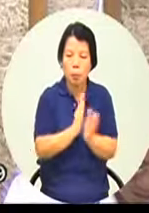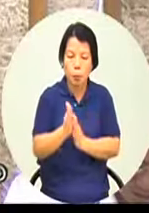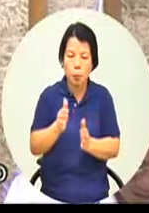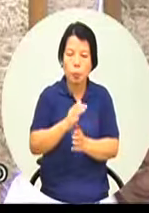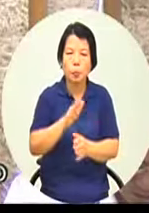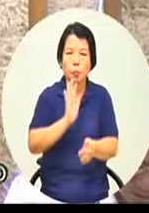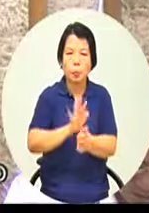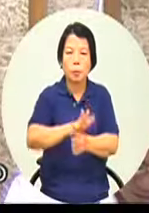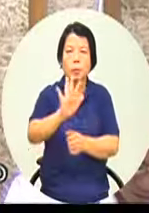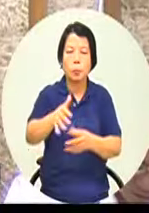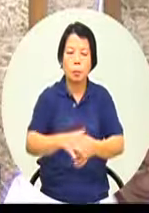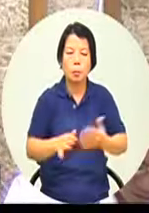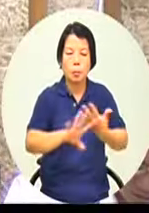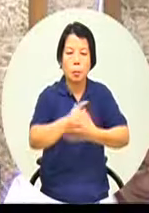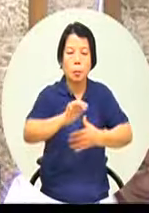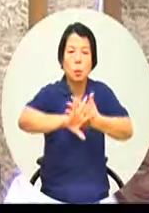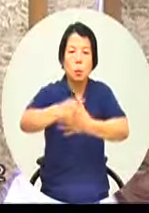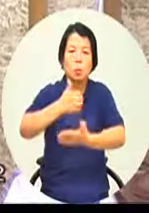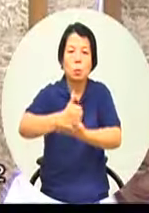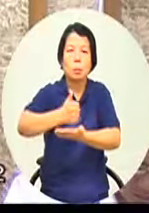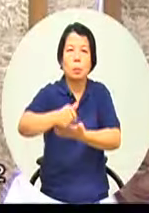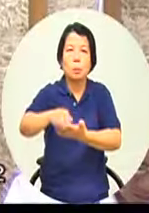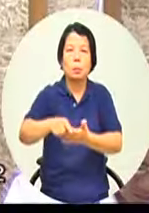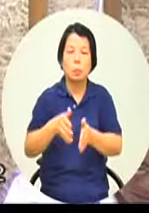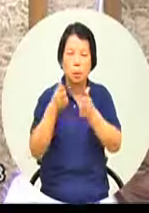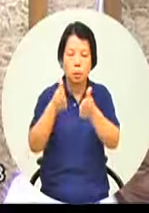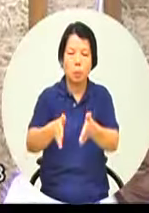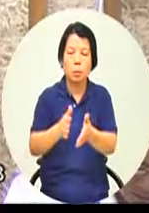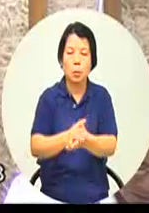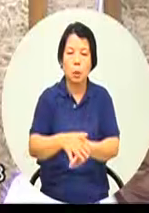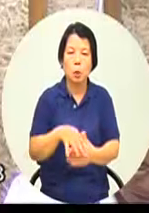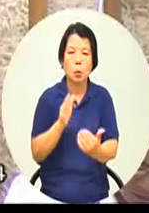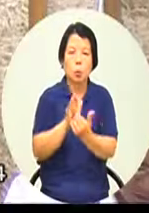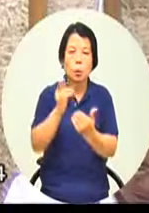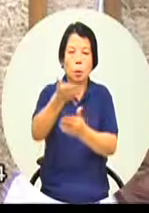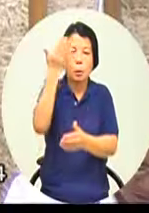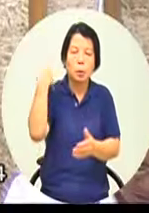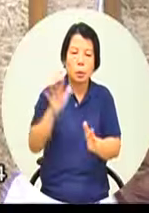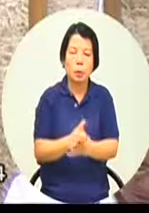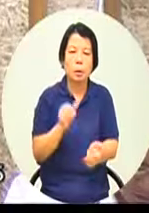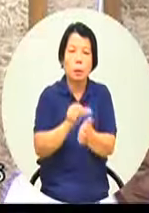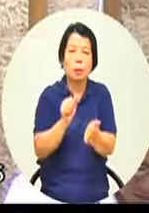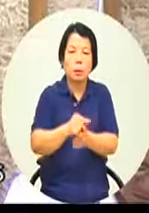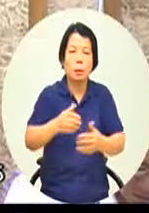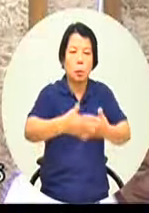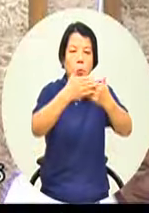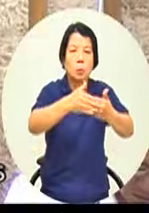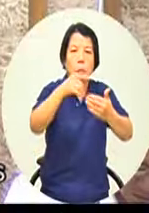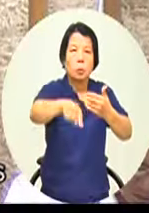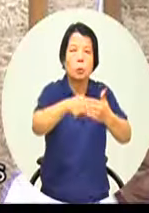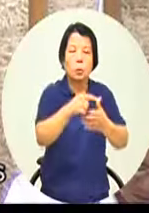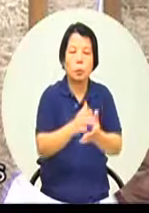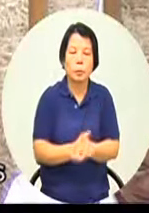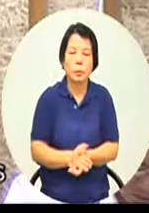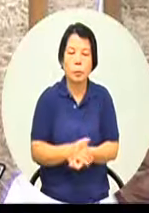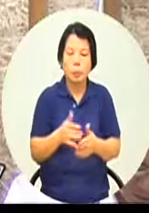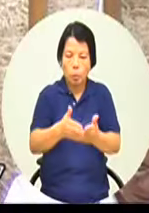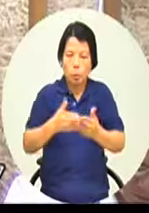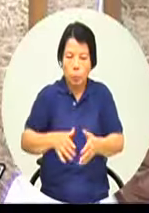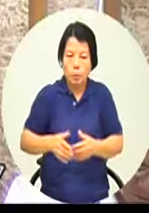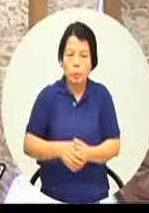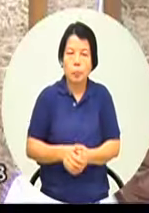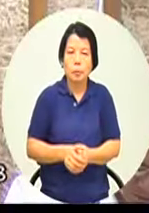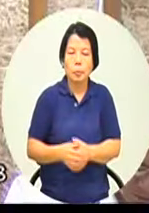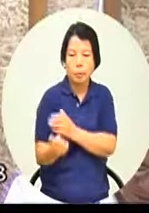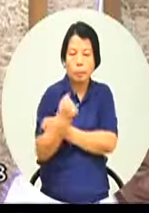在整个外销的市场的部分，当然也避免就是说过去太依赖中国大陆这样的一个部分，我们也会积极的包含